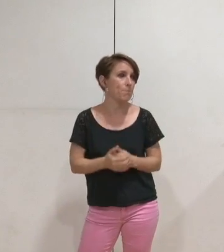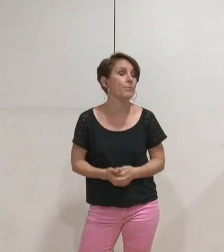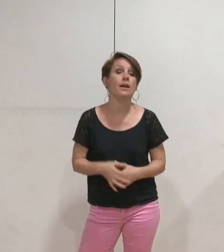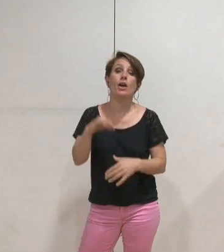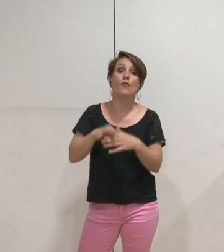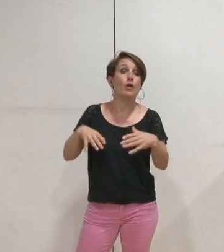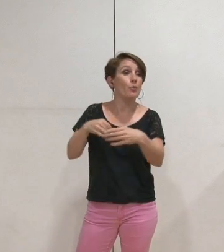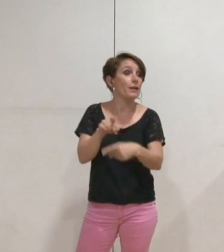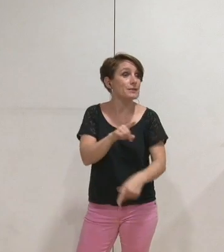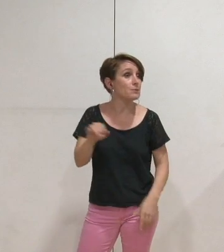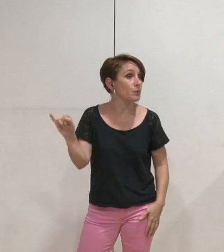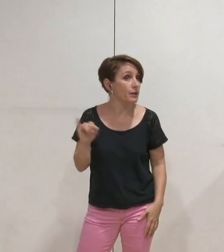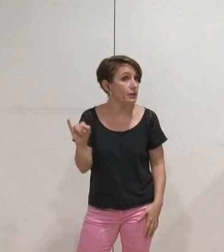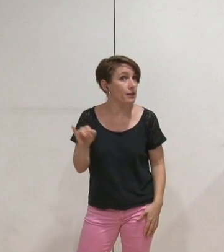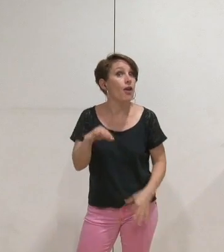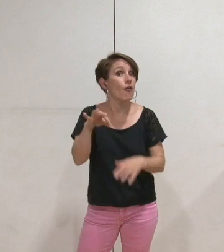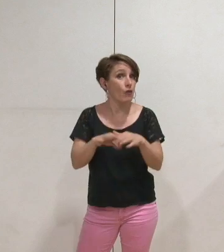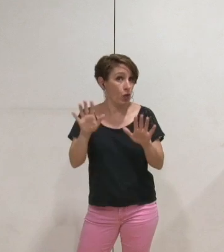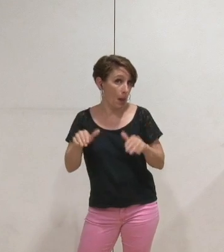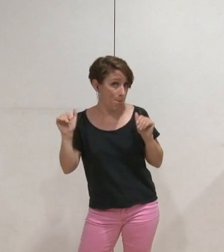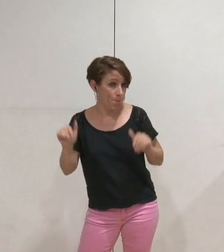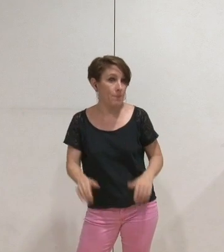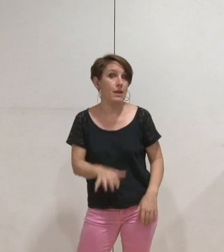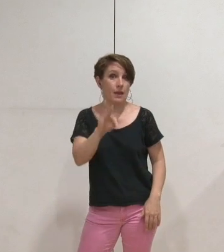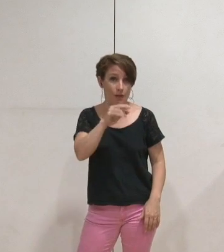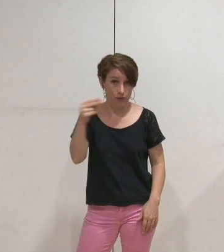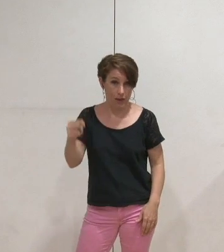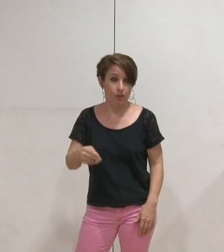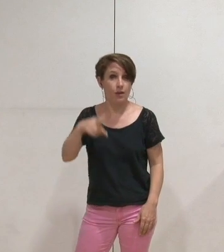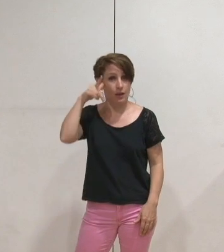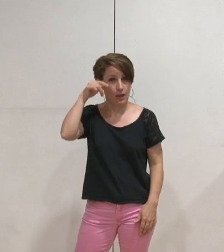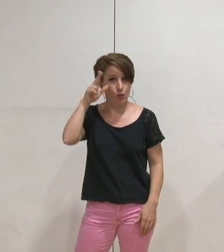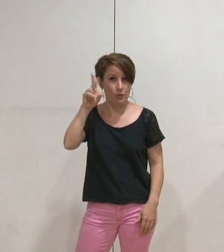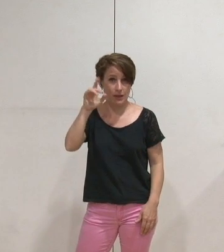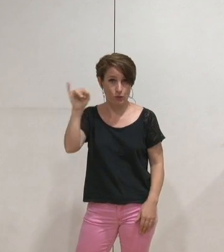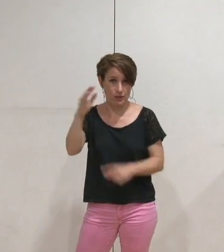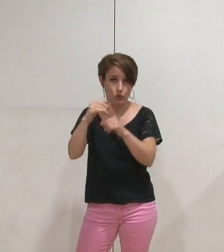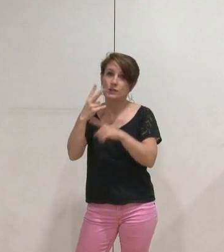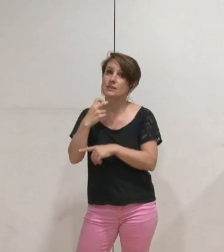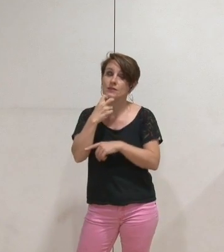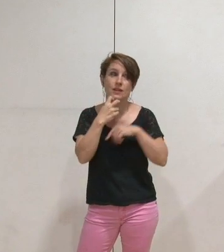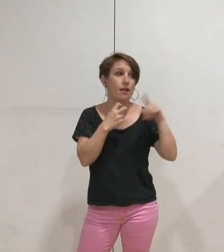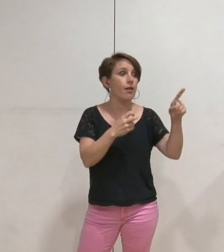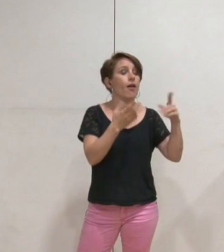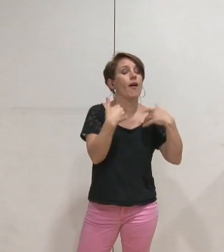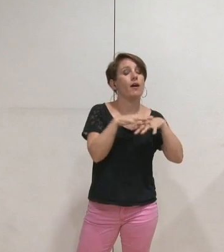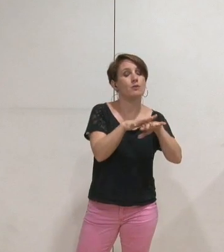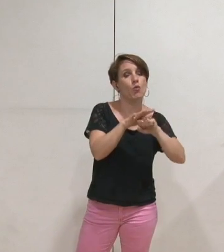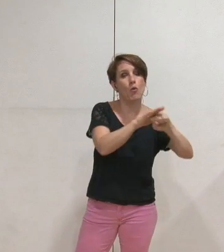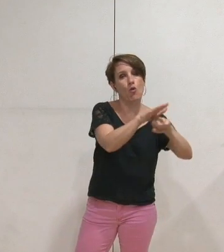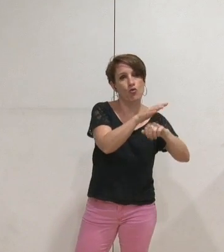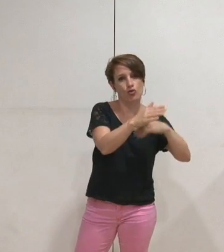au vote donc qui s'abstient que Front national républicain udi société civile rassemblement de gauche et de